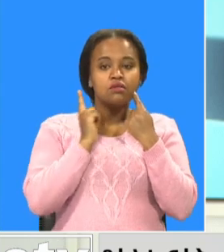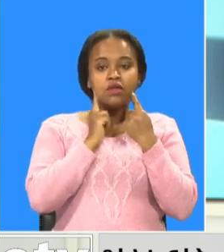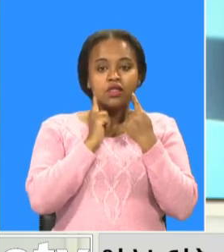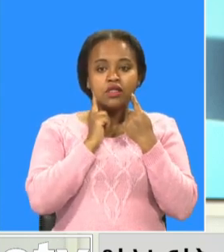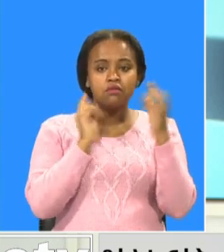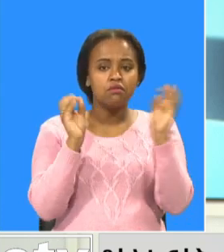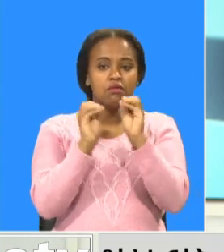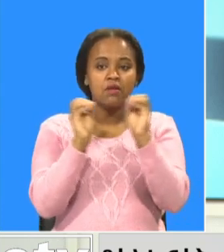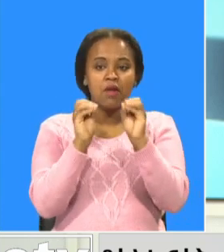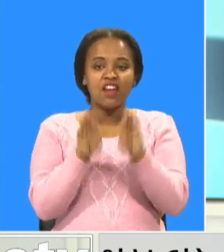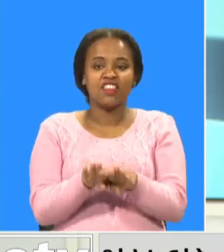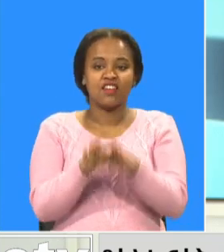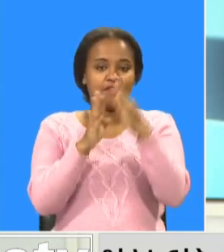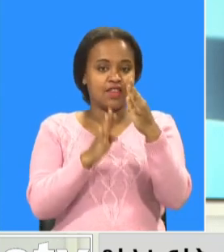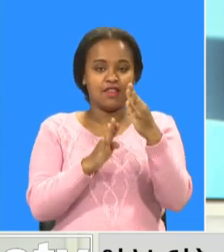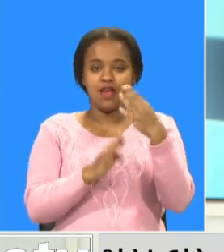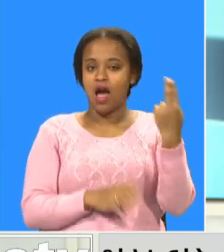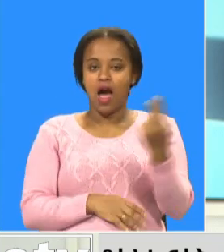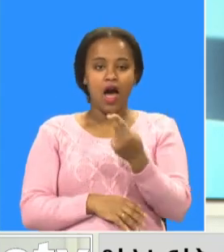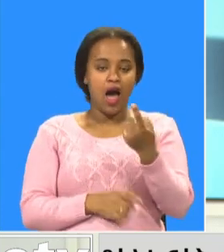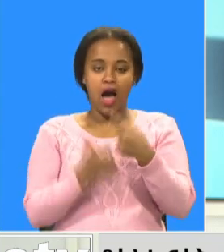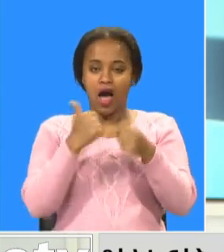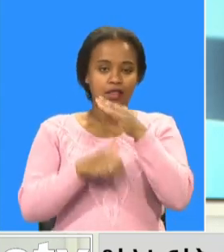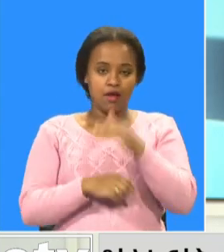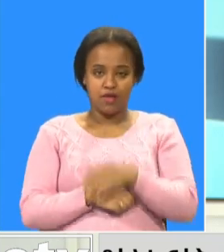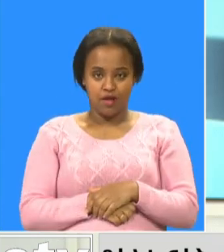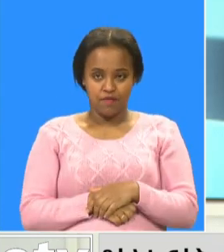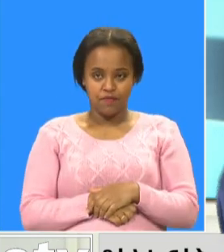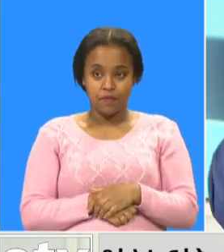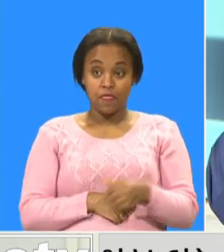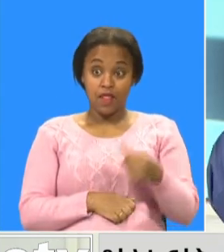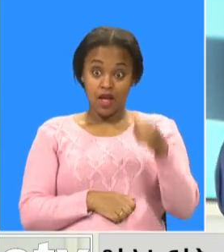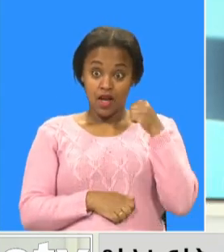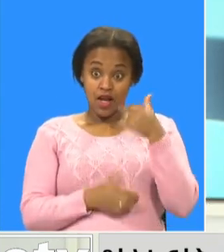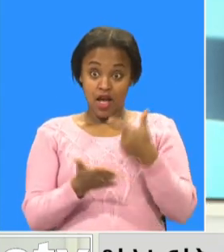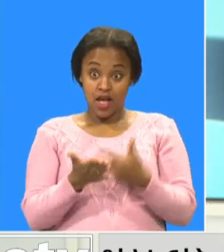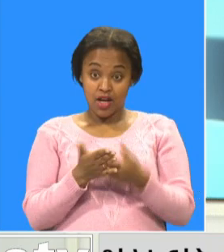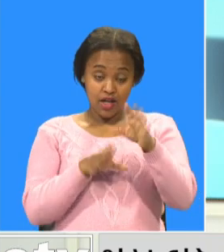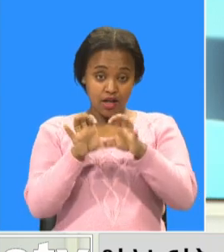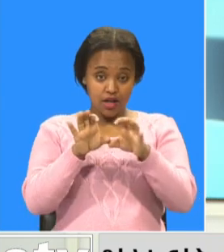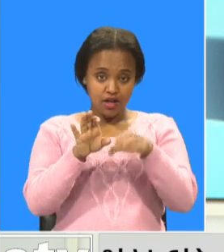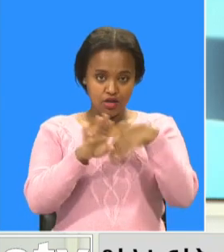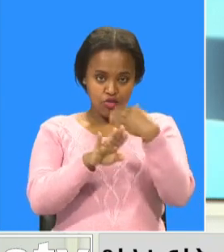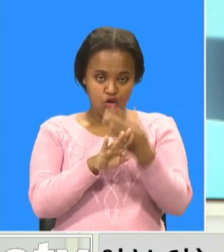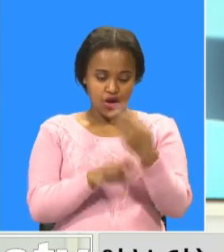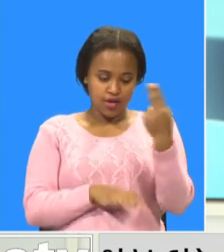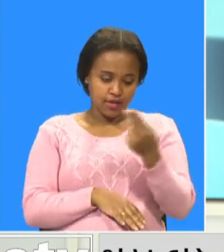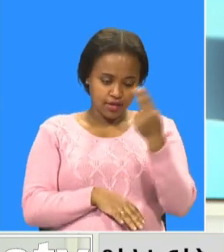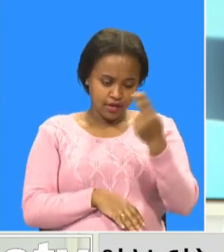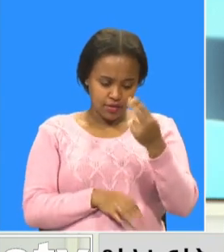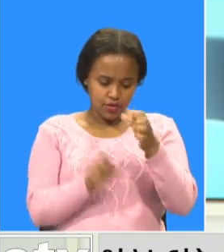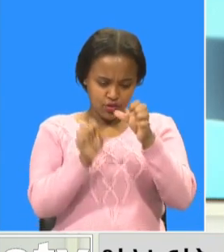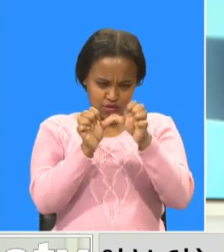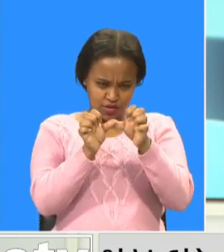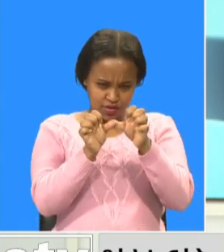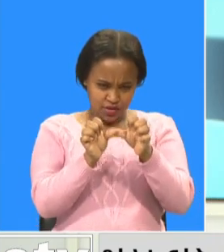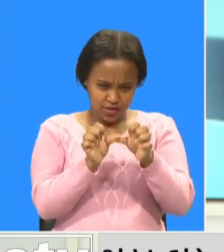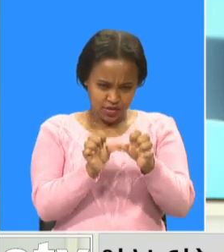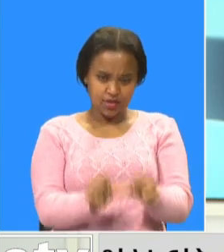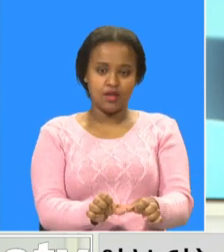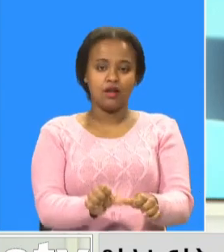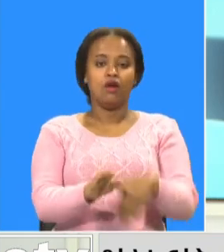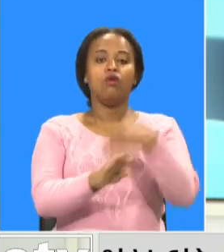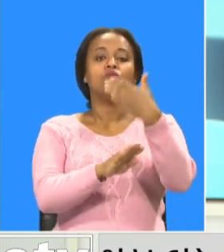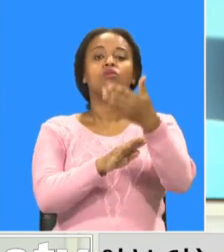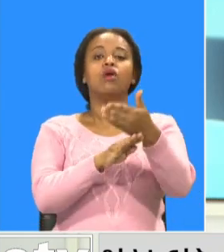ምንም አይነት ክፍተት አታመጣም። ሌላው ይሄን ካረግን በኋላ ተጠቅመን ቆይተን ውለን በኋላ